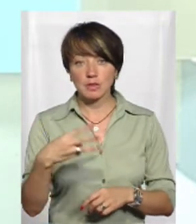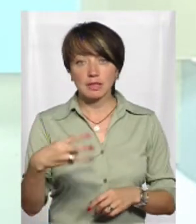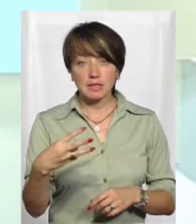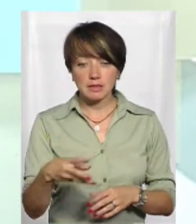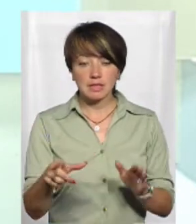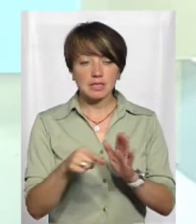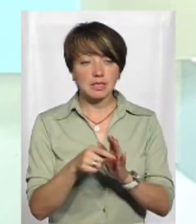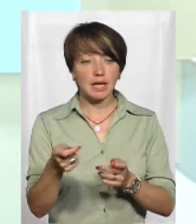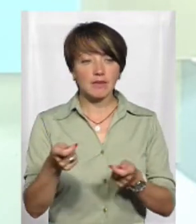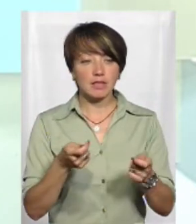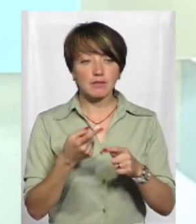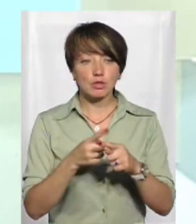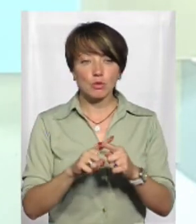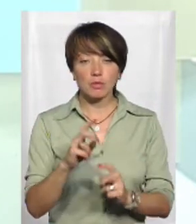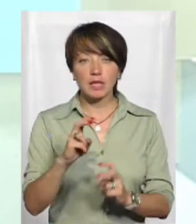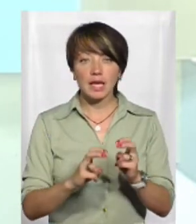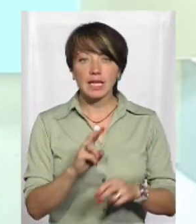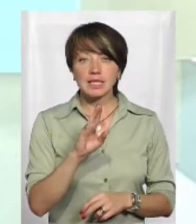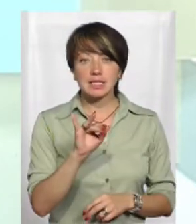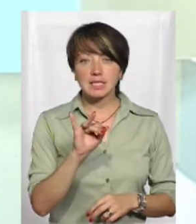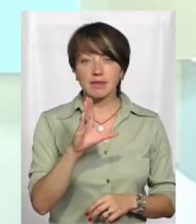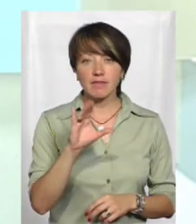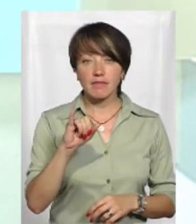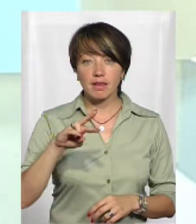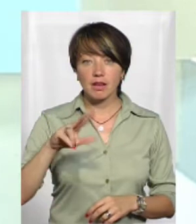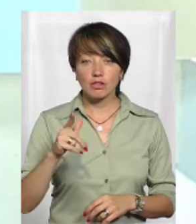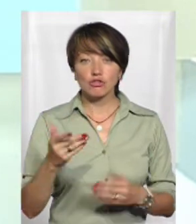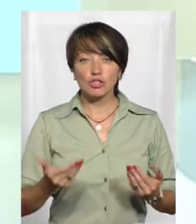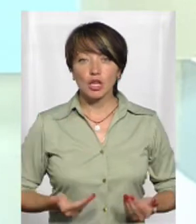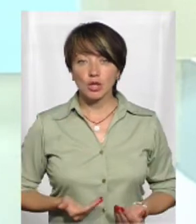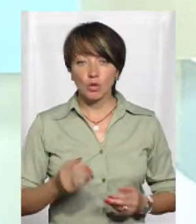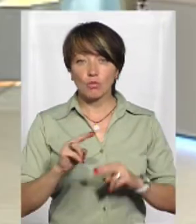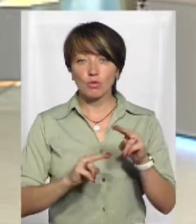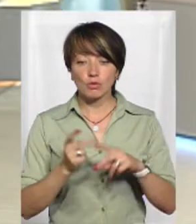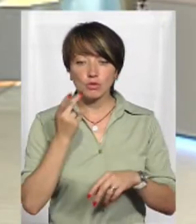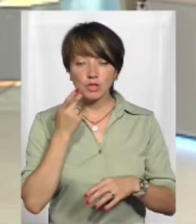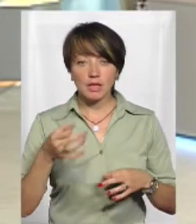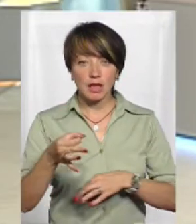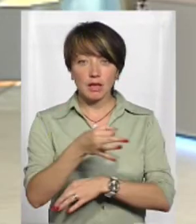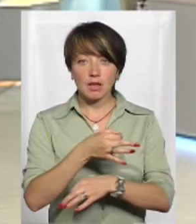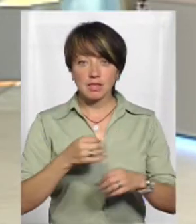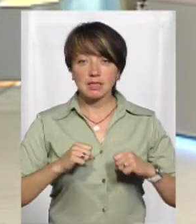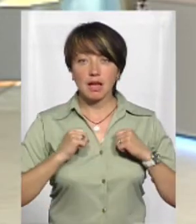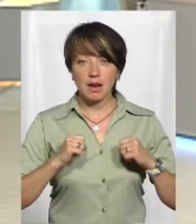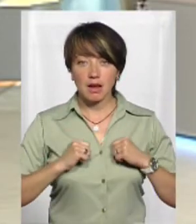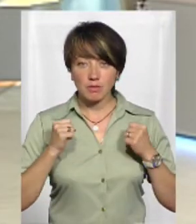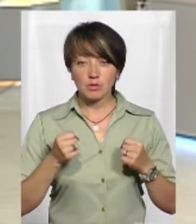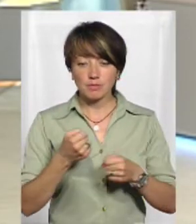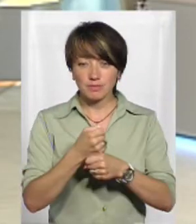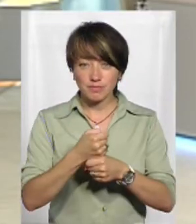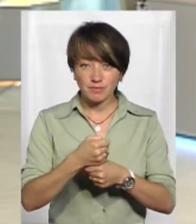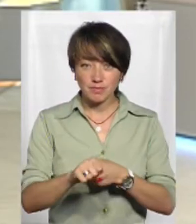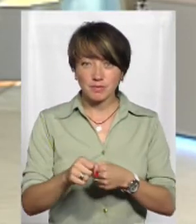із керівництвом цього підприємства «Цивільжитлобуд». Постійний є діалог, і ми стараємося на морально-вольових зусиллях все-таки